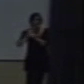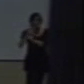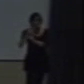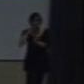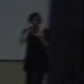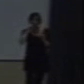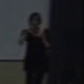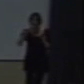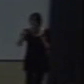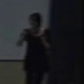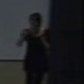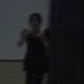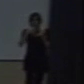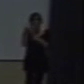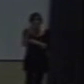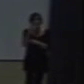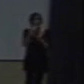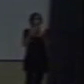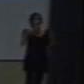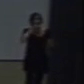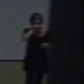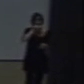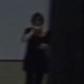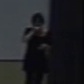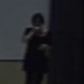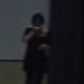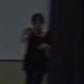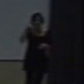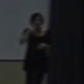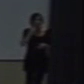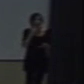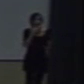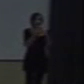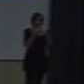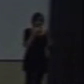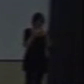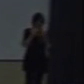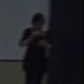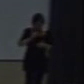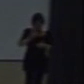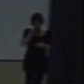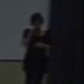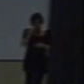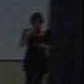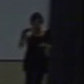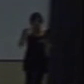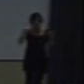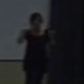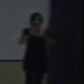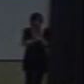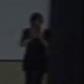immediatament a través d'un compte de Twitter que porta un periodista del National Public Radio americà que s'ha fet molt famós gràcies a aquestes coses.